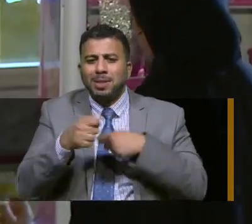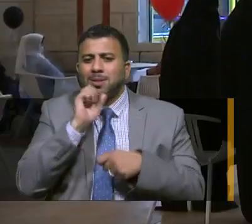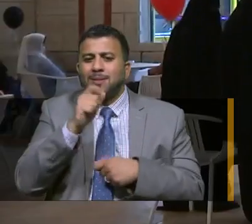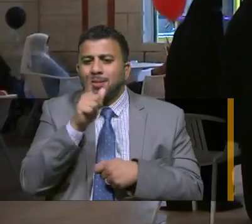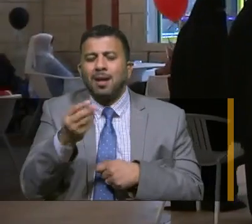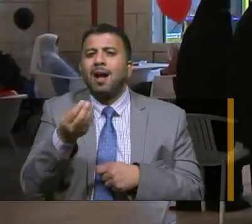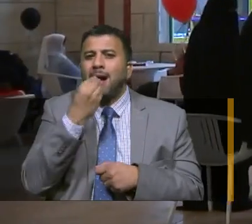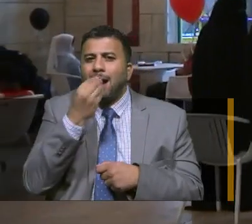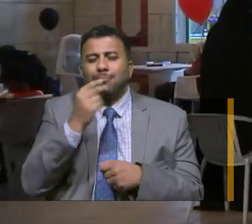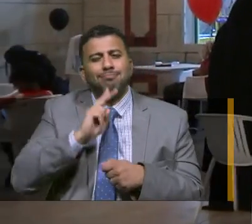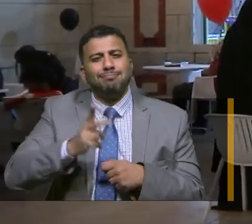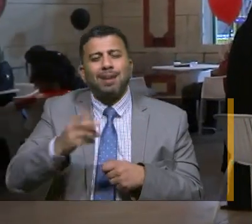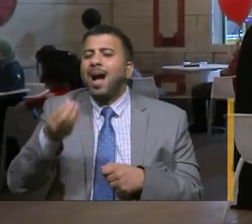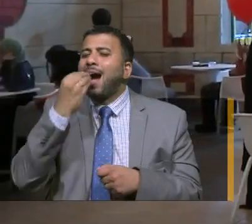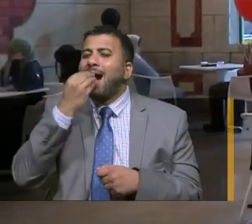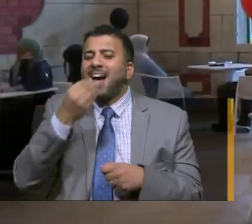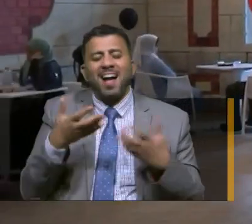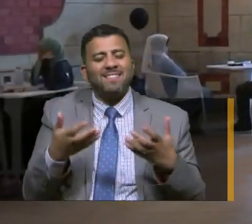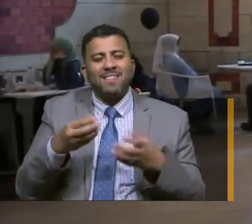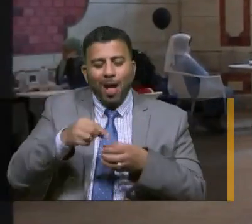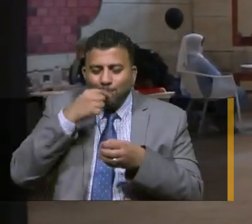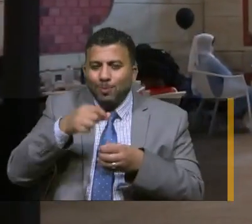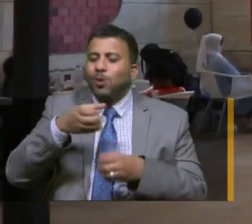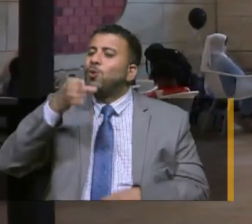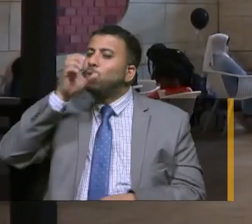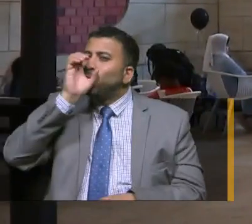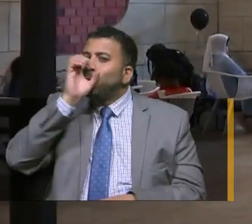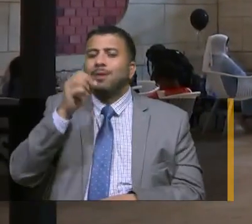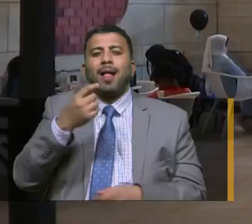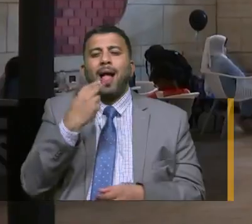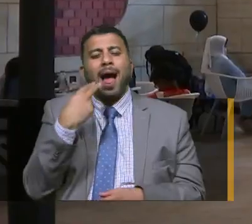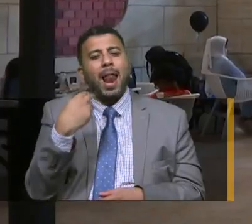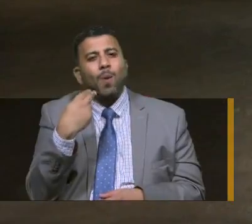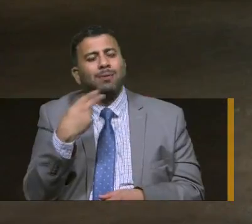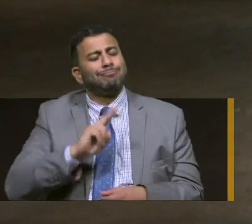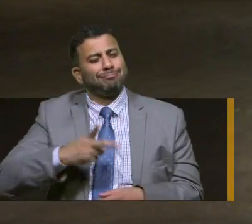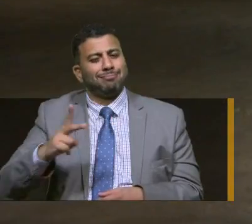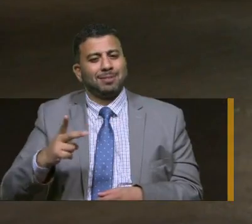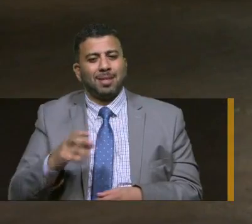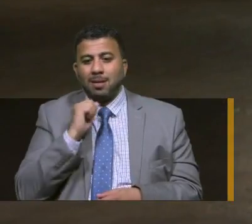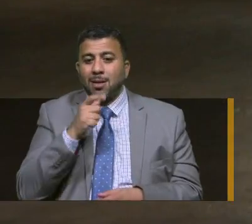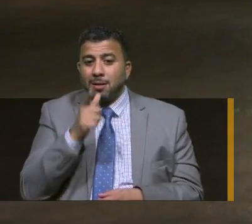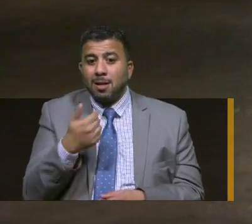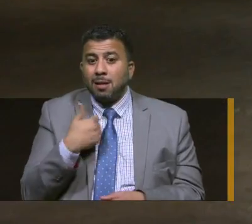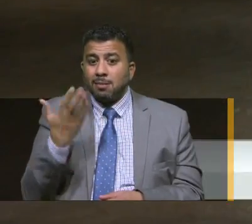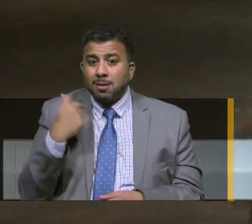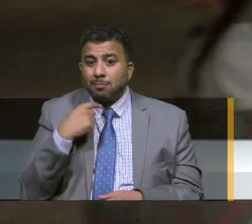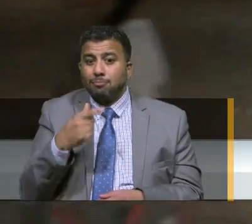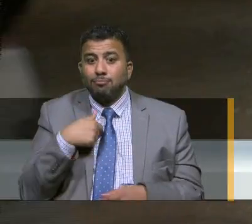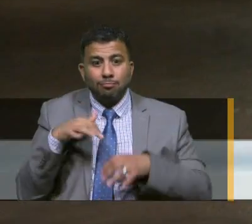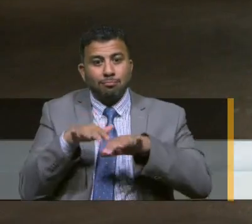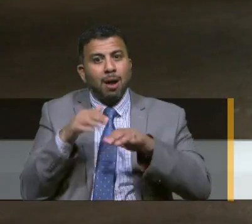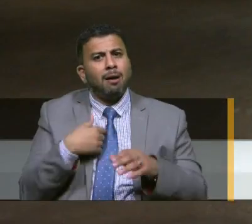تقدم مختلف أصناف الوجبات الخفيفة والمشروبات والحلويات. أنا بشجع كتير، يعني أنا كتير برتاد على